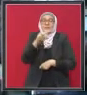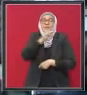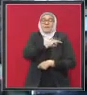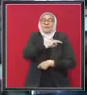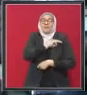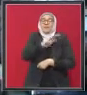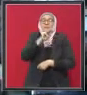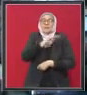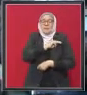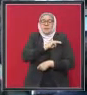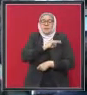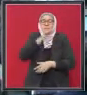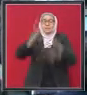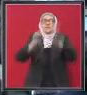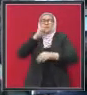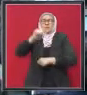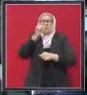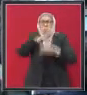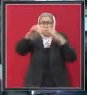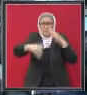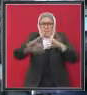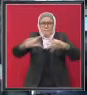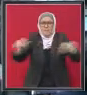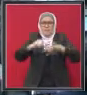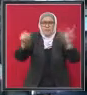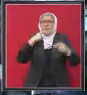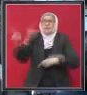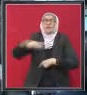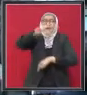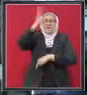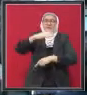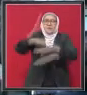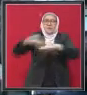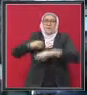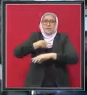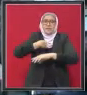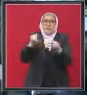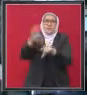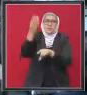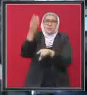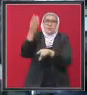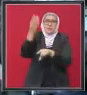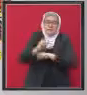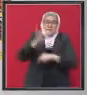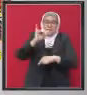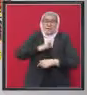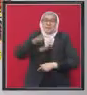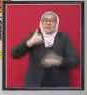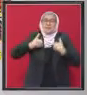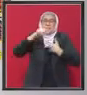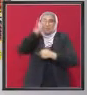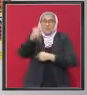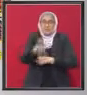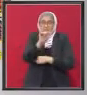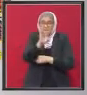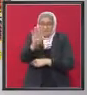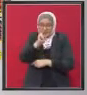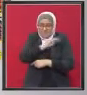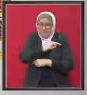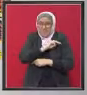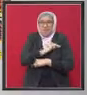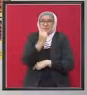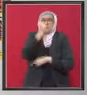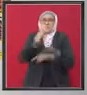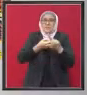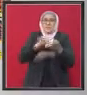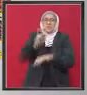Menteri, kalau tidak tak habis. Saya pun banyak. Eh, sudah panggil kita pun. Saya ada soalan. Saya ada soalan, Yang Berhormat Menteri.